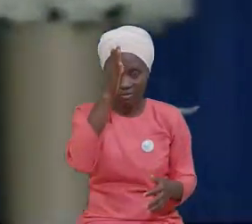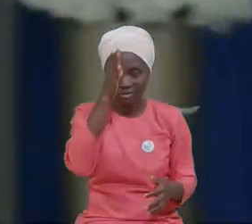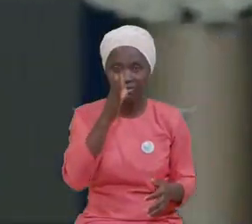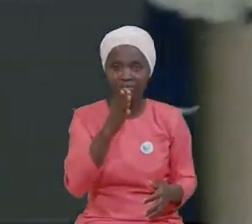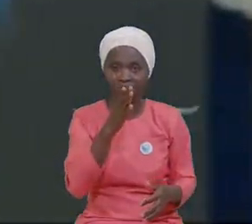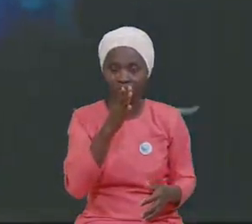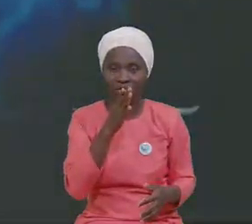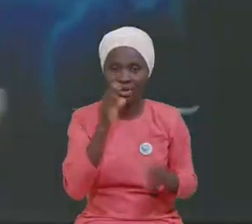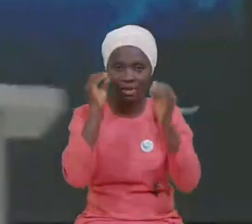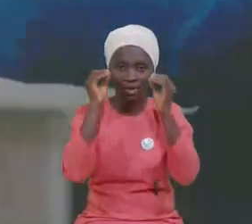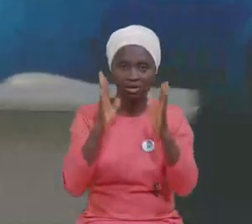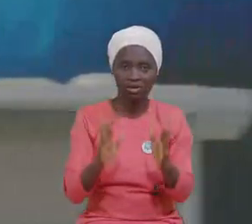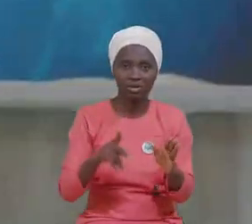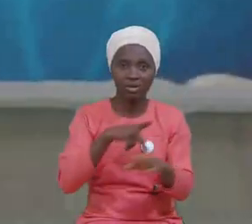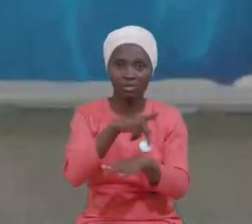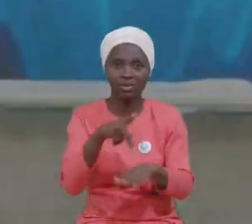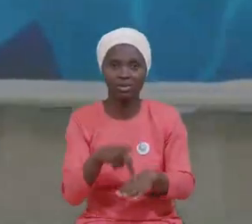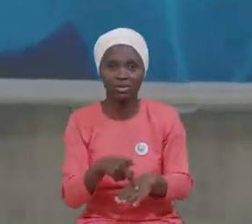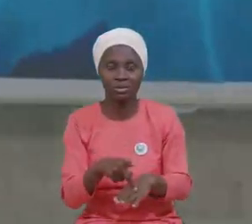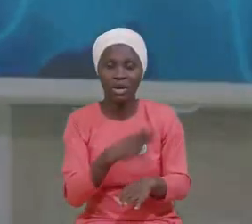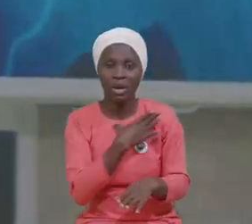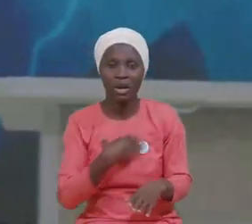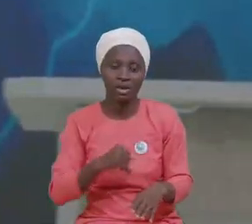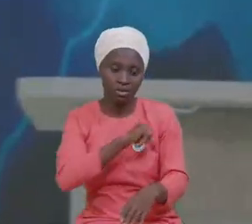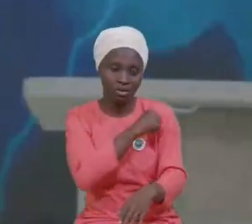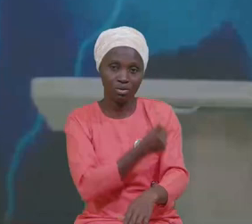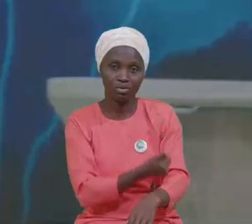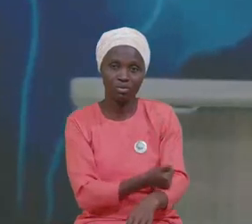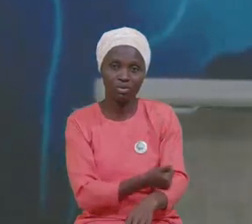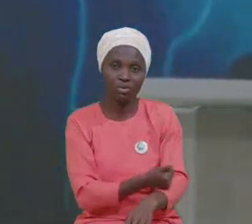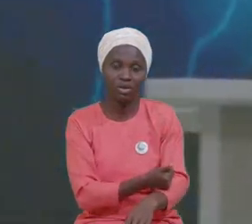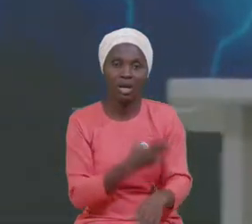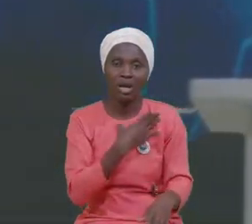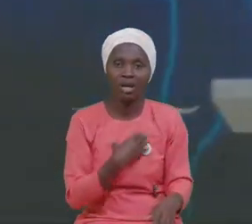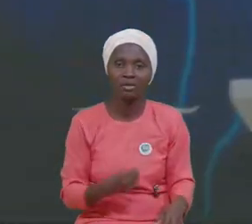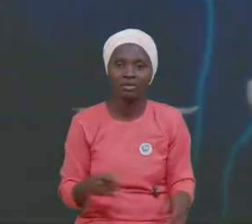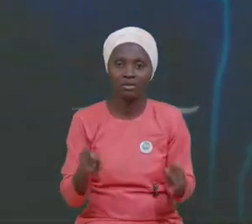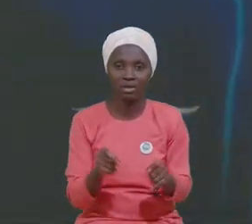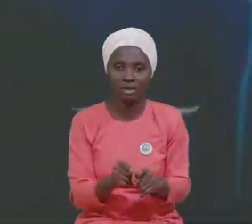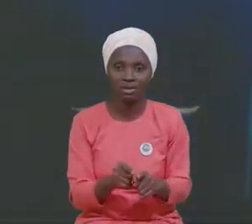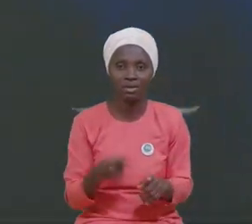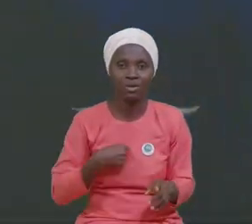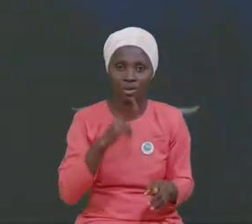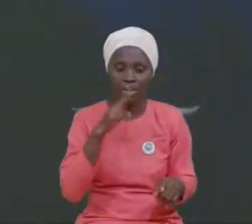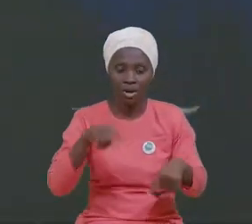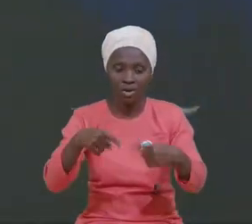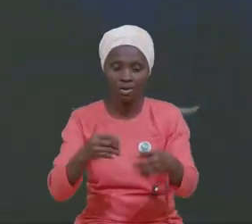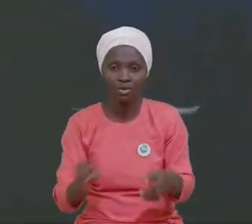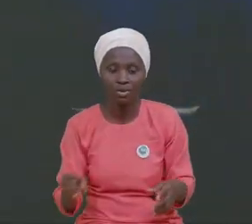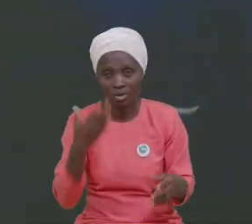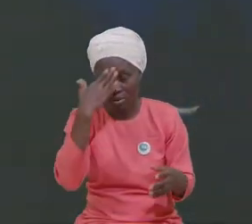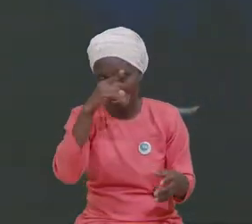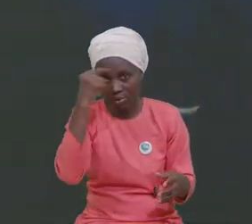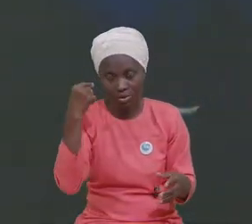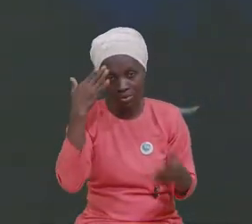un enseignant, un directeur, une autorité. Et quand on allait, parce qu'on ne sait pas ce qu'il y a